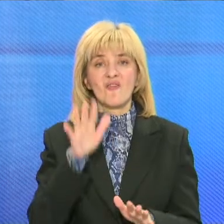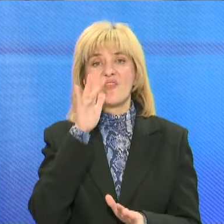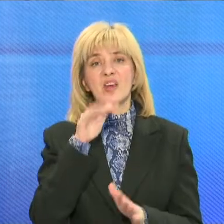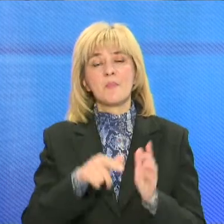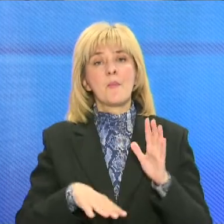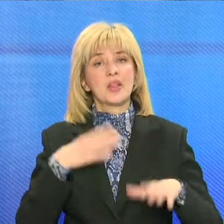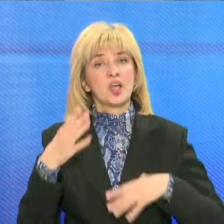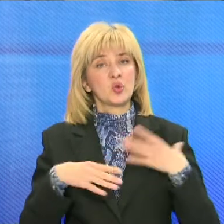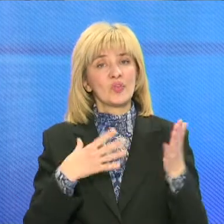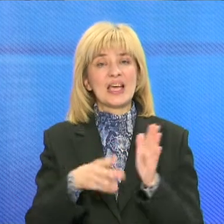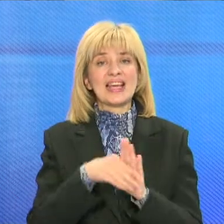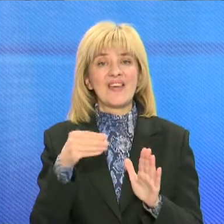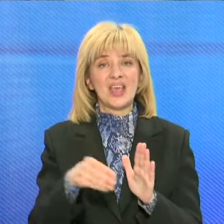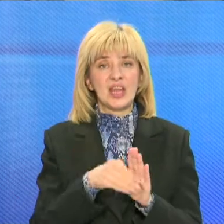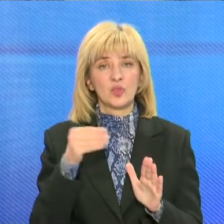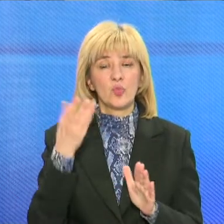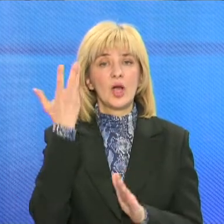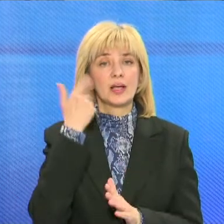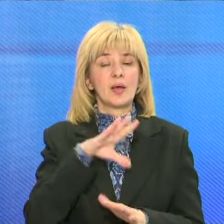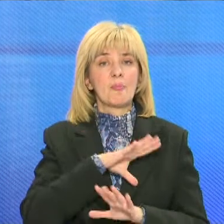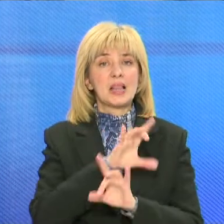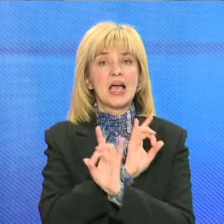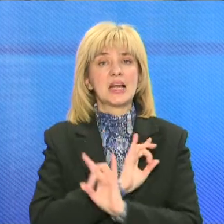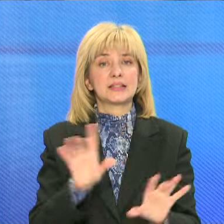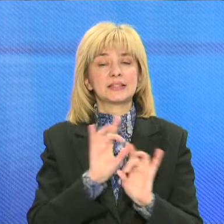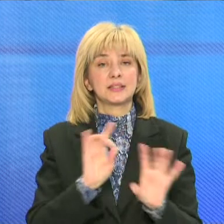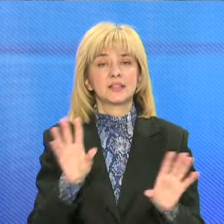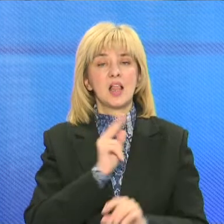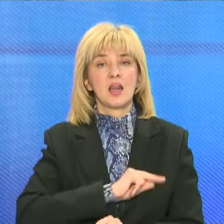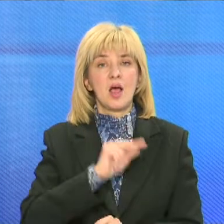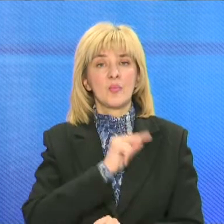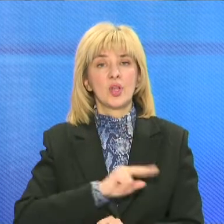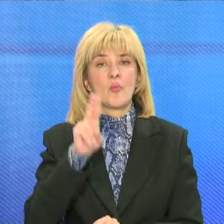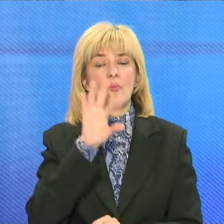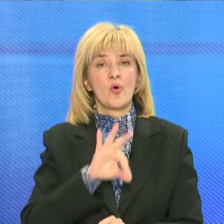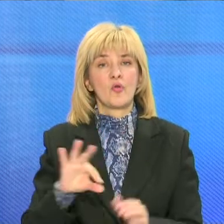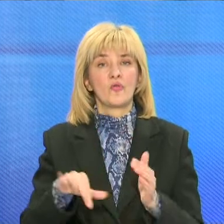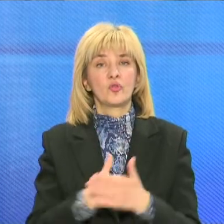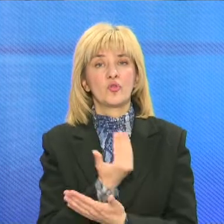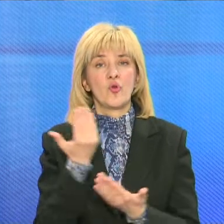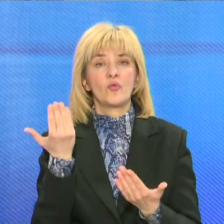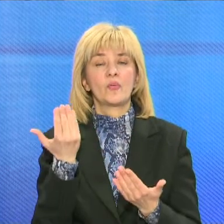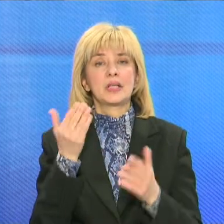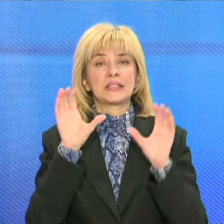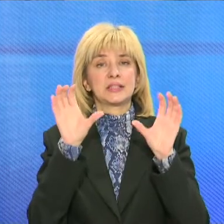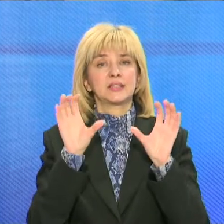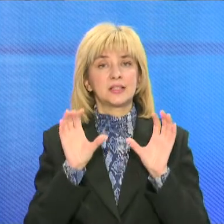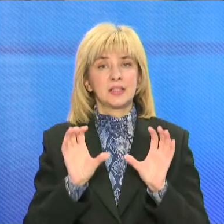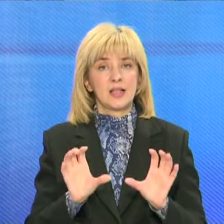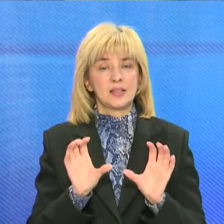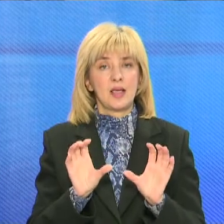референдуму, когда проводилась разъяснительная работа по вновь вводимым статьям